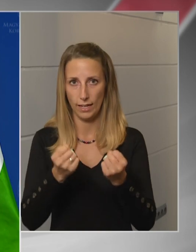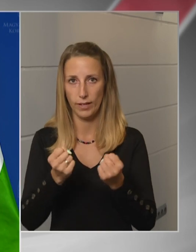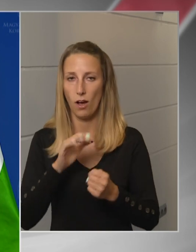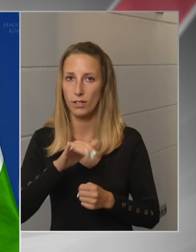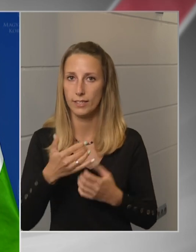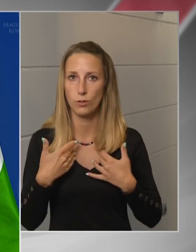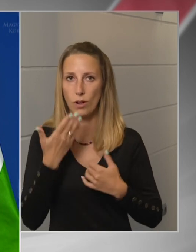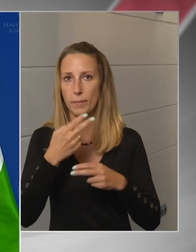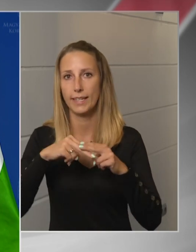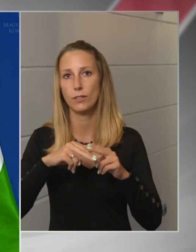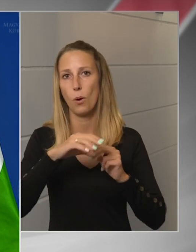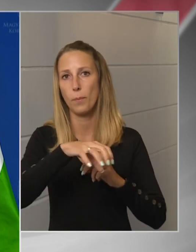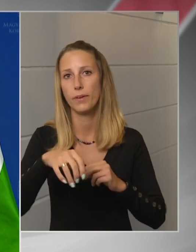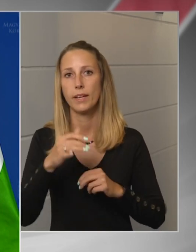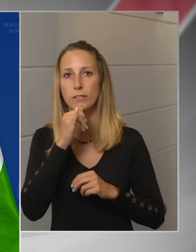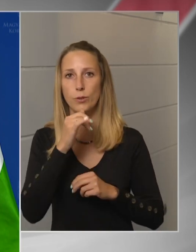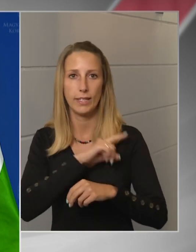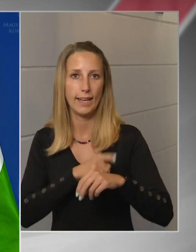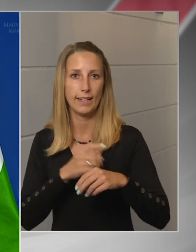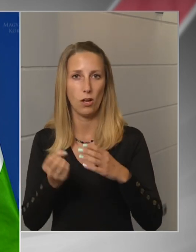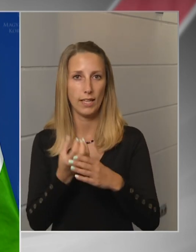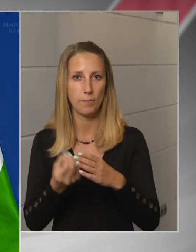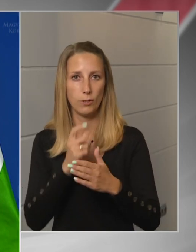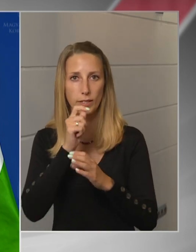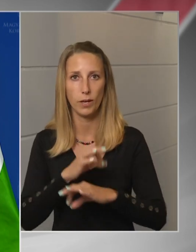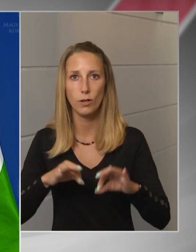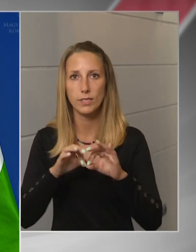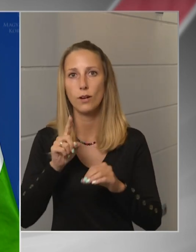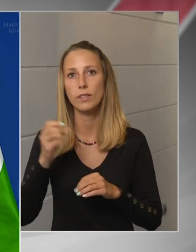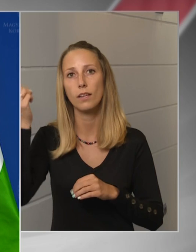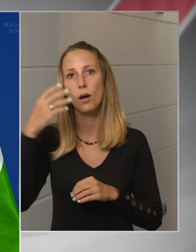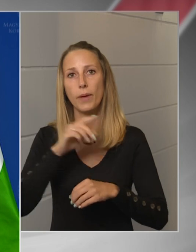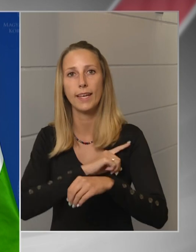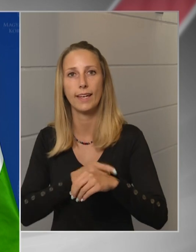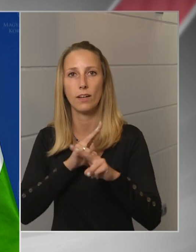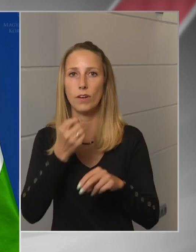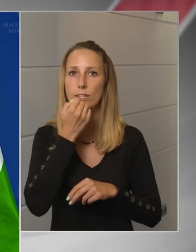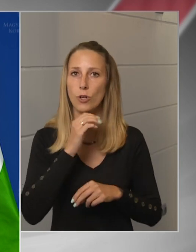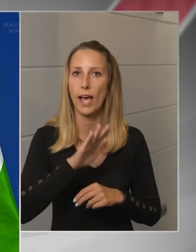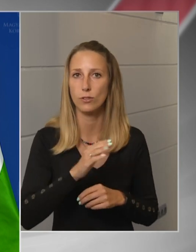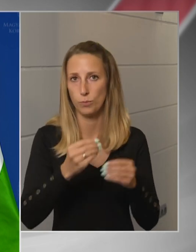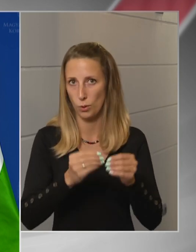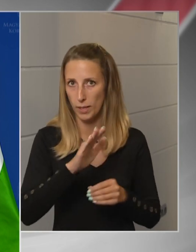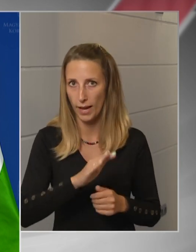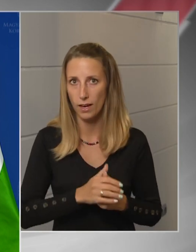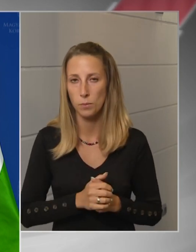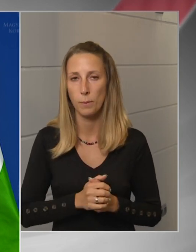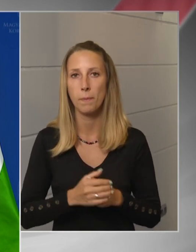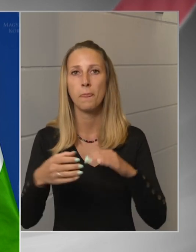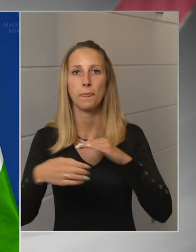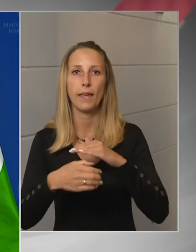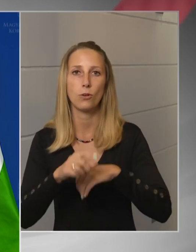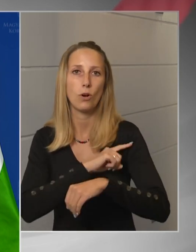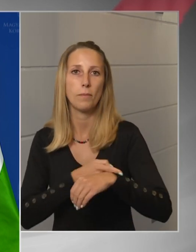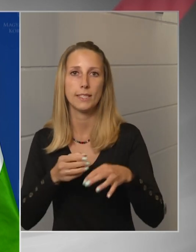minél több zöld energia termelődik Magyarországon, de a napenergiának van egy sajátos problémája, hogy tároló